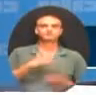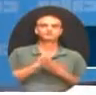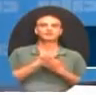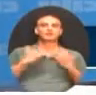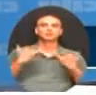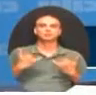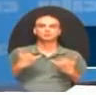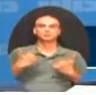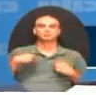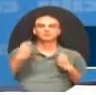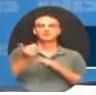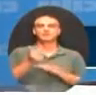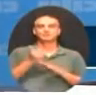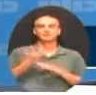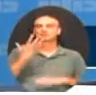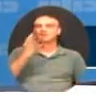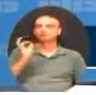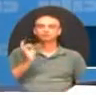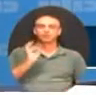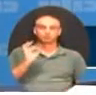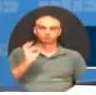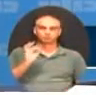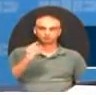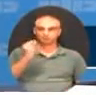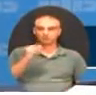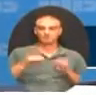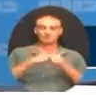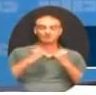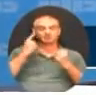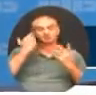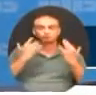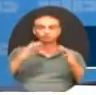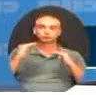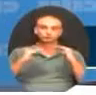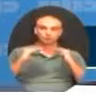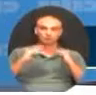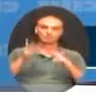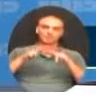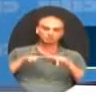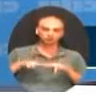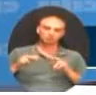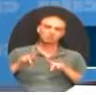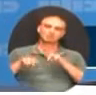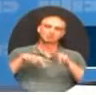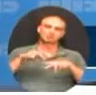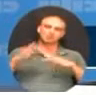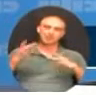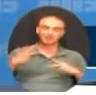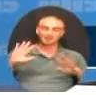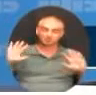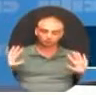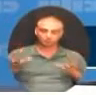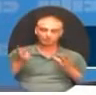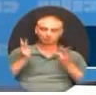החלטנו היום על מתן מקדמות של 50% מגובה הנזק המשוער, והיתר יטופל